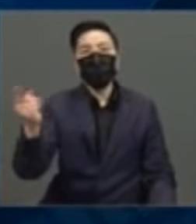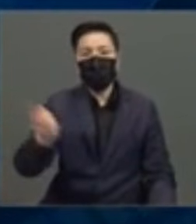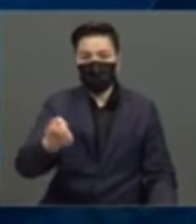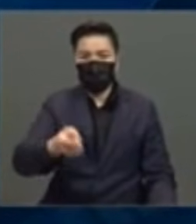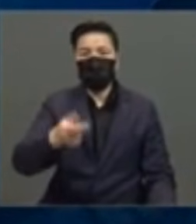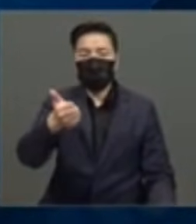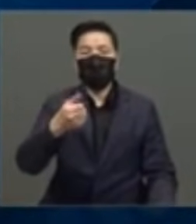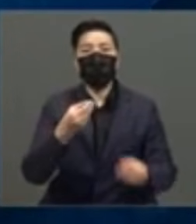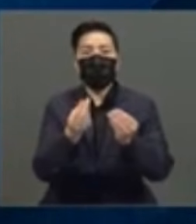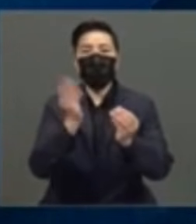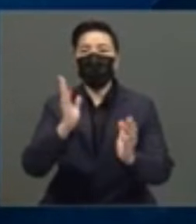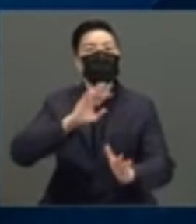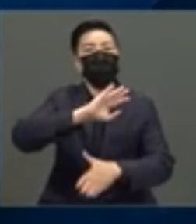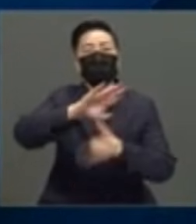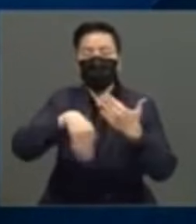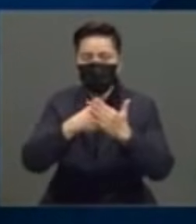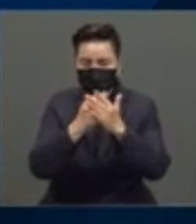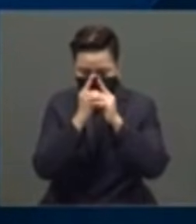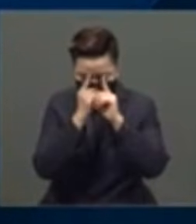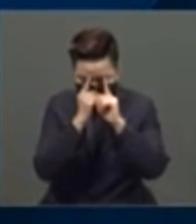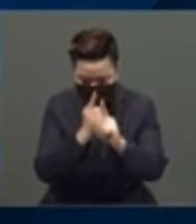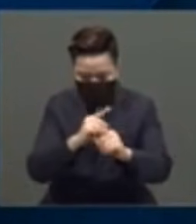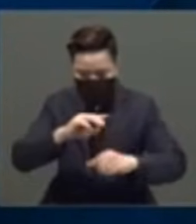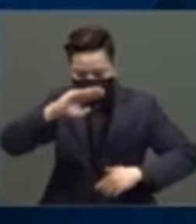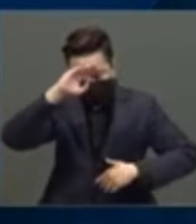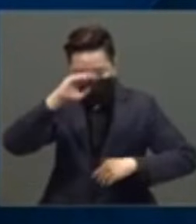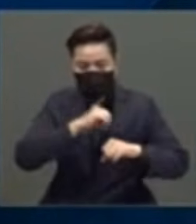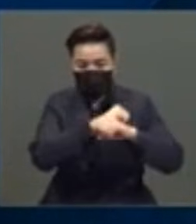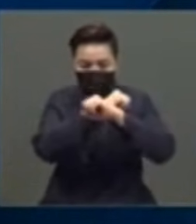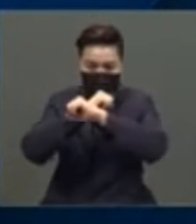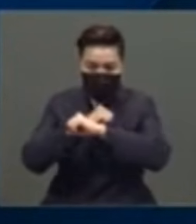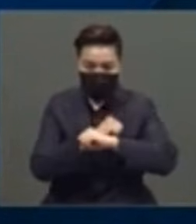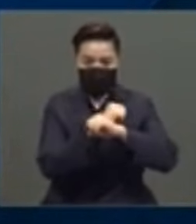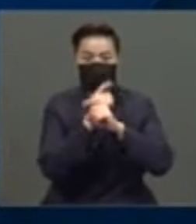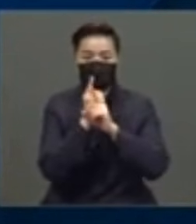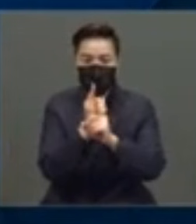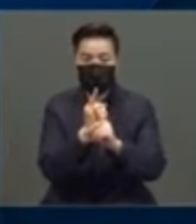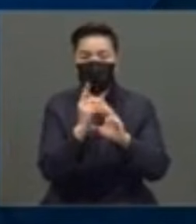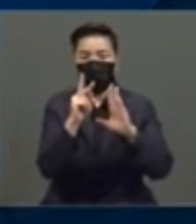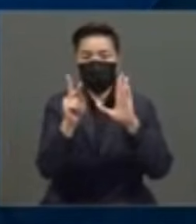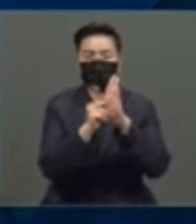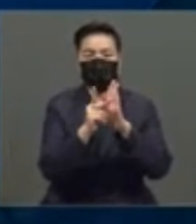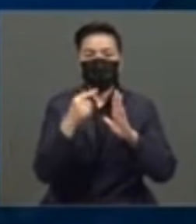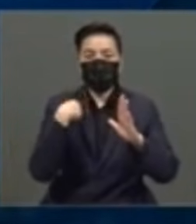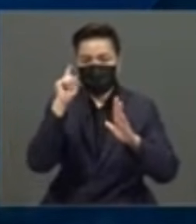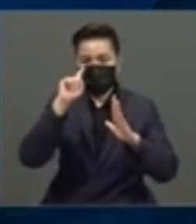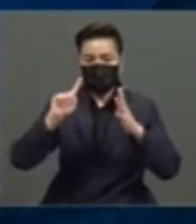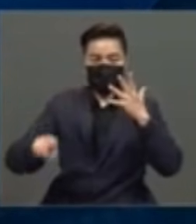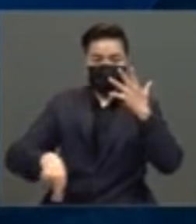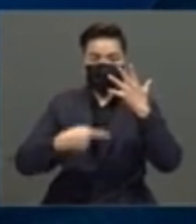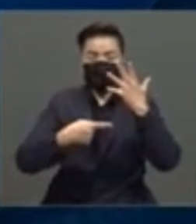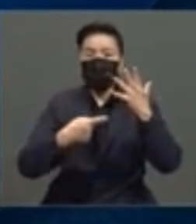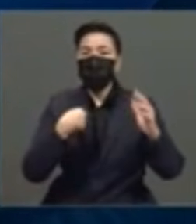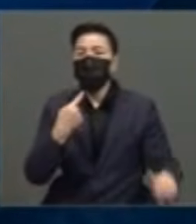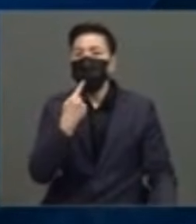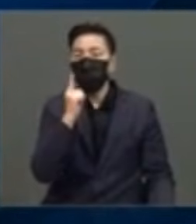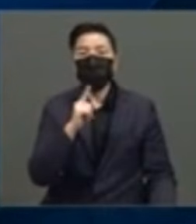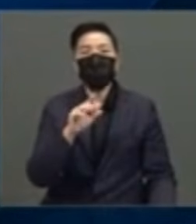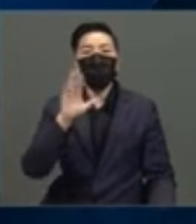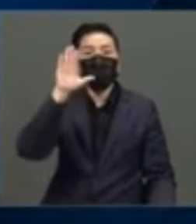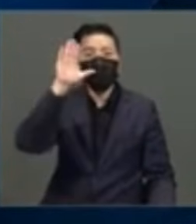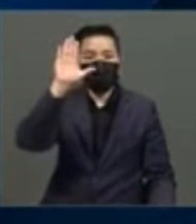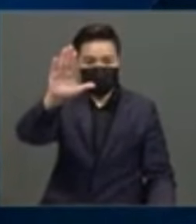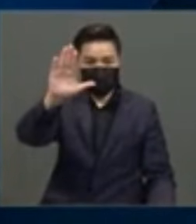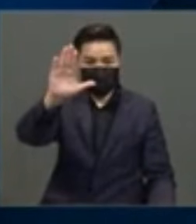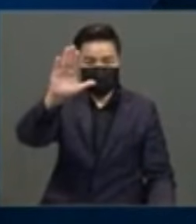ก็ให้ผู้เกี่ยวข้องปฏิบัติตามมาตรการการป้องกันโรคนะครับยังมีอีกข้อหนึ่งก็คือเรื่องของการห้ามจัด